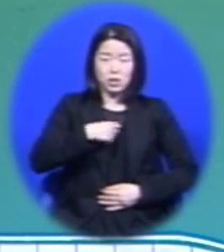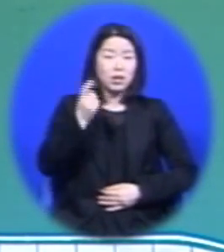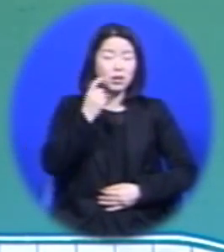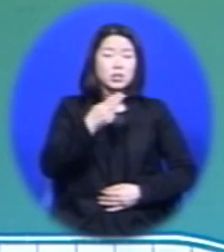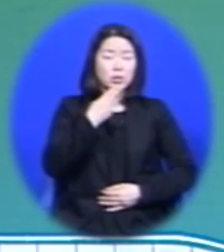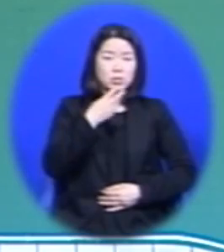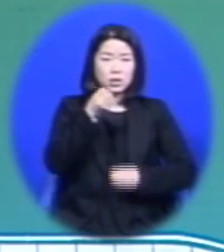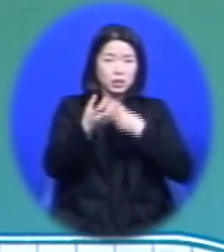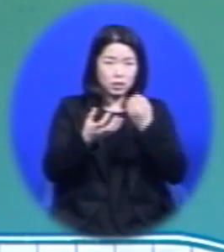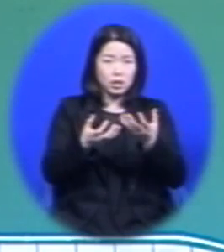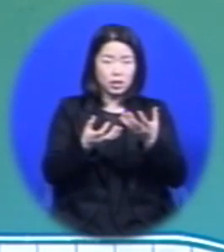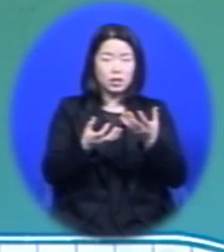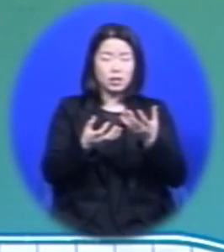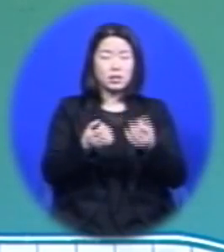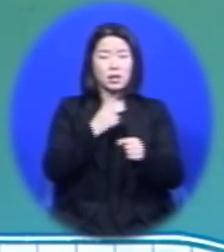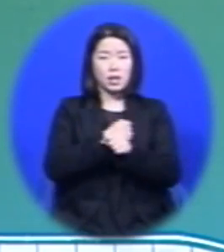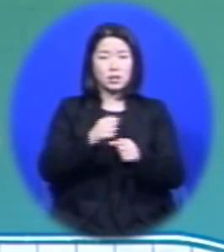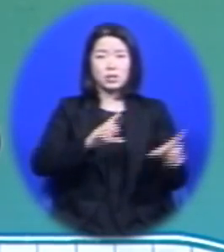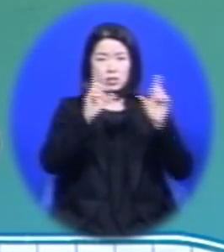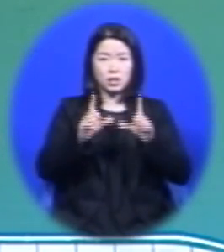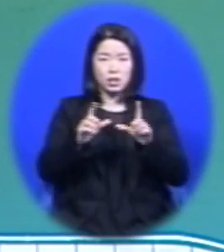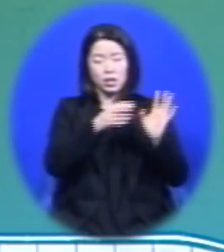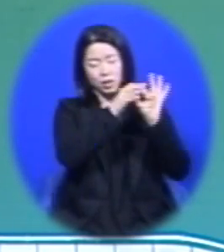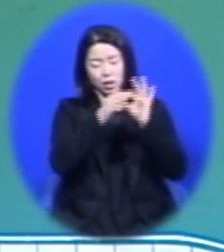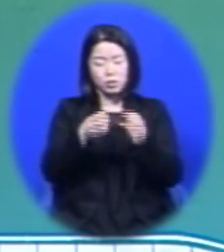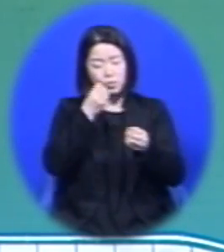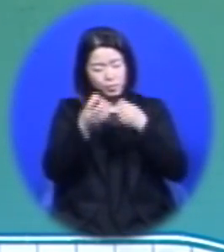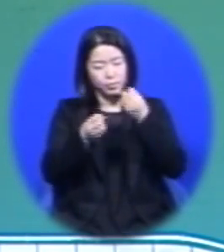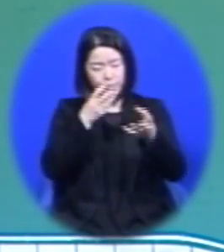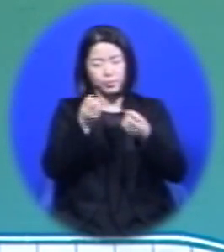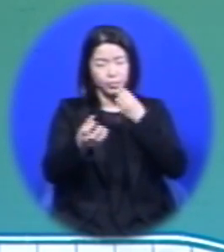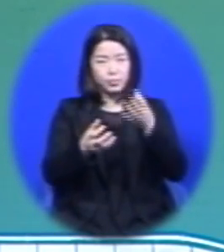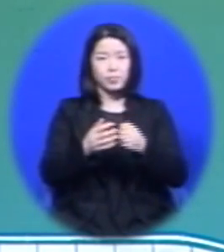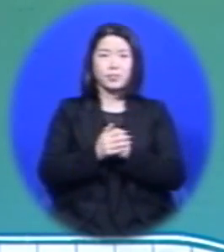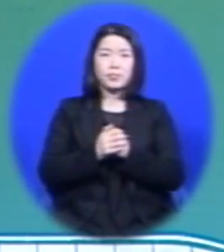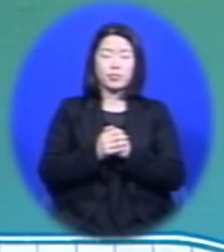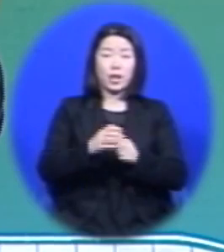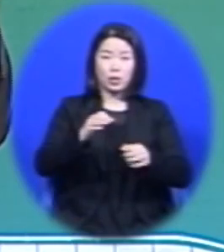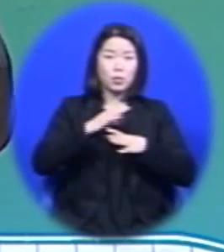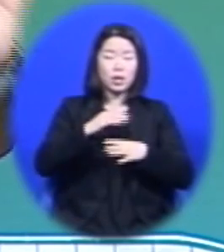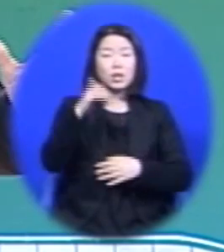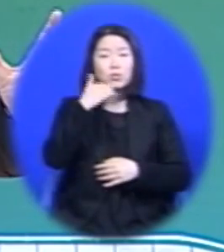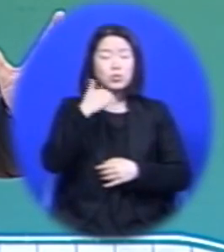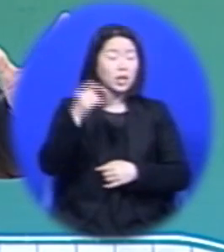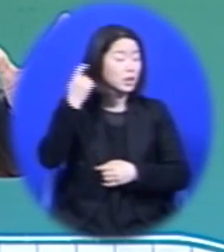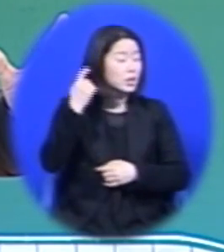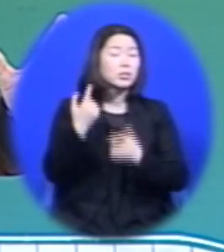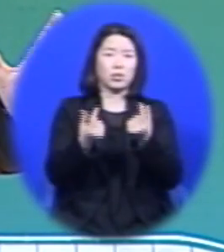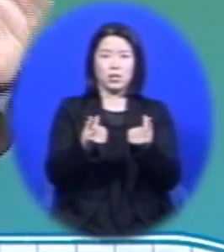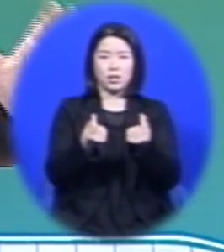자기의 모든 삶을 다 주저리주저리 고백하기 시작했습니다. 놀랍게도 누군가가 듣는 것